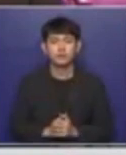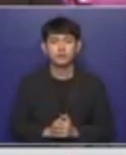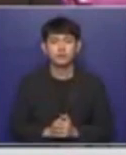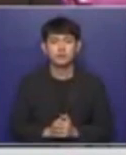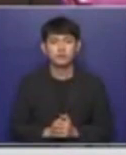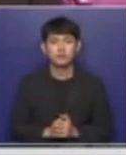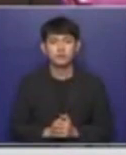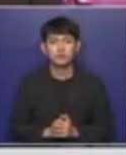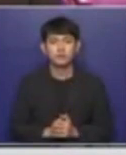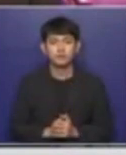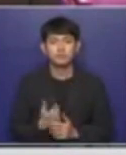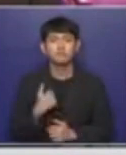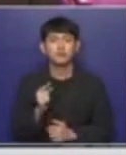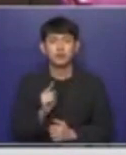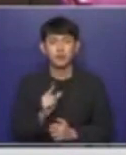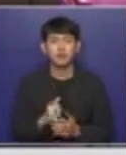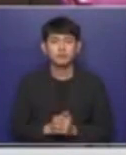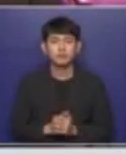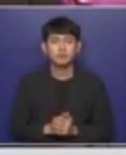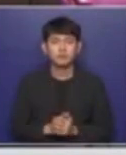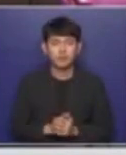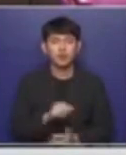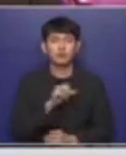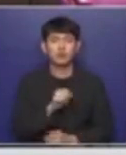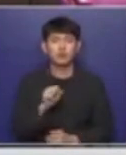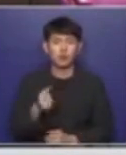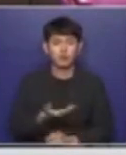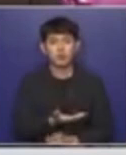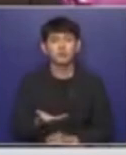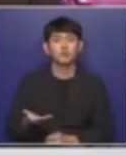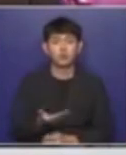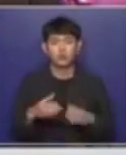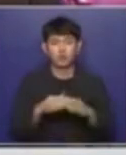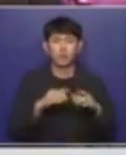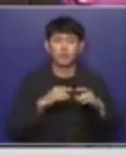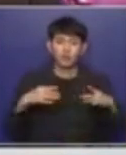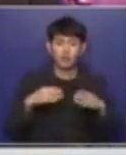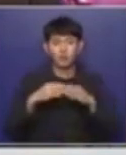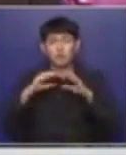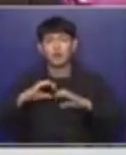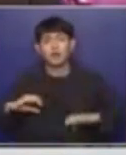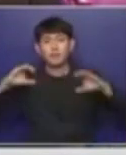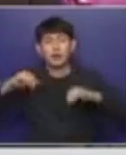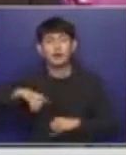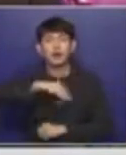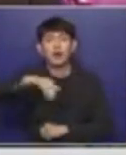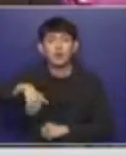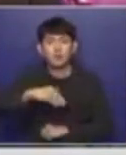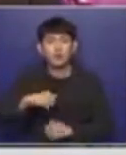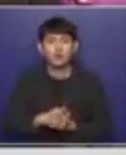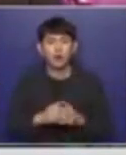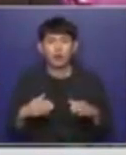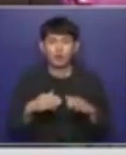ใช่สิ่งอื่นใดเลยครับท่านประธานสมาชิกสภาผู้แทนราษฎรฝ่ายค้านและฝ่ายรัฐบาลต่างสัง